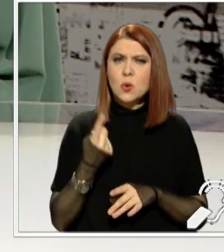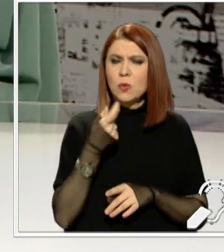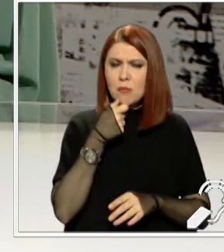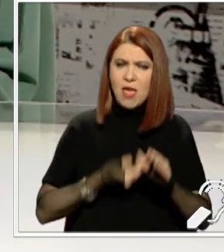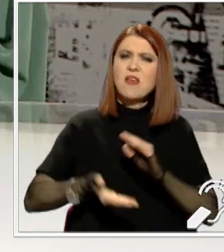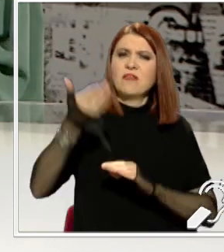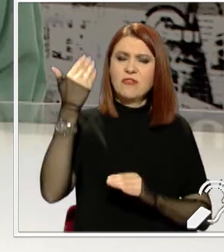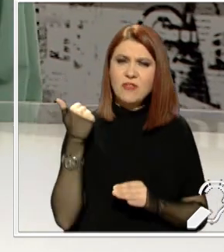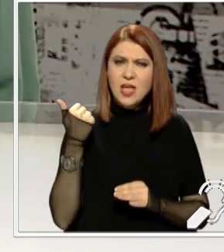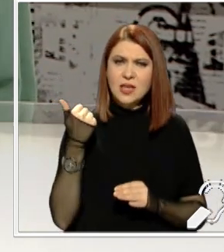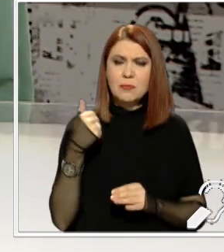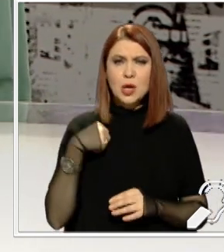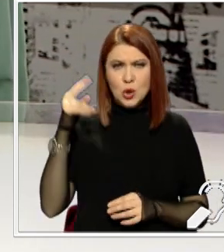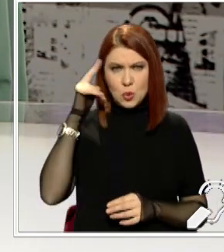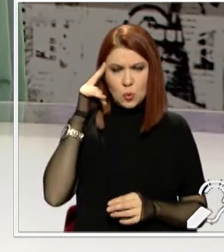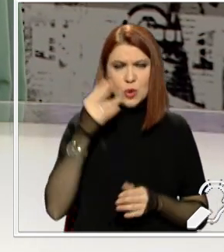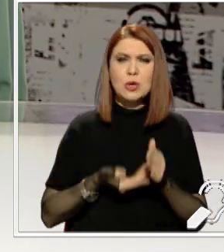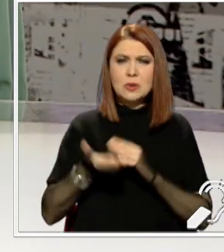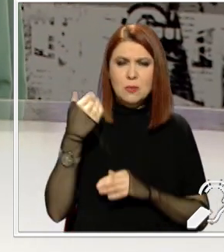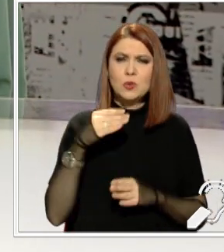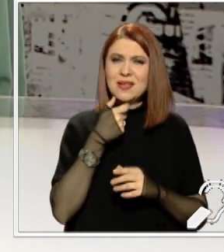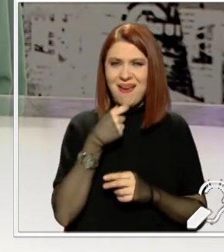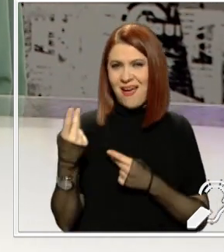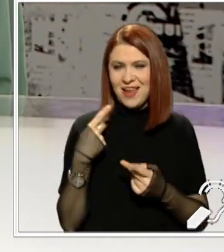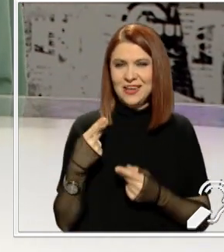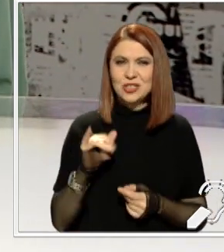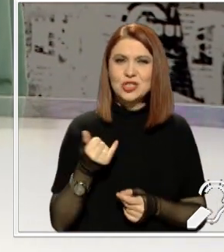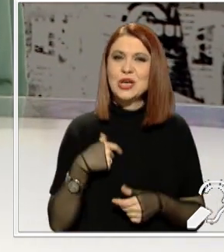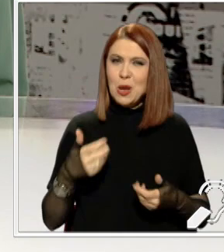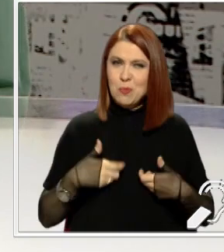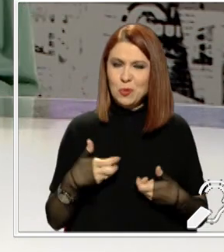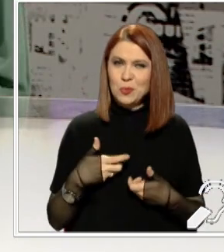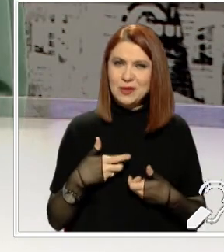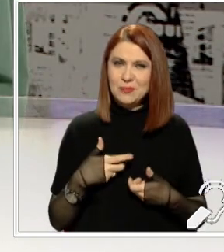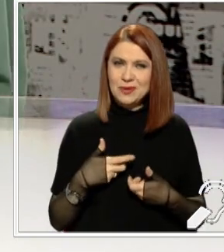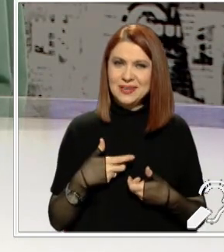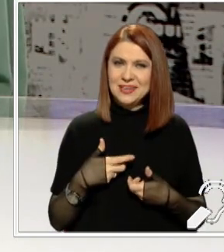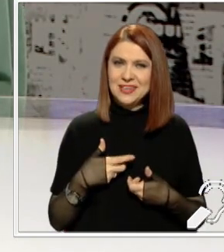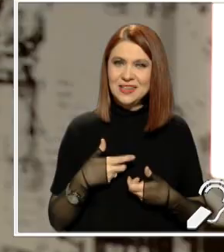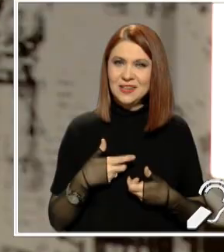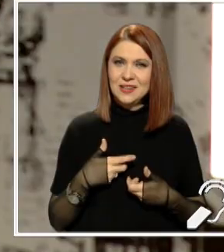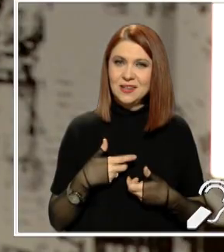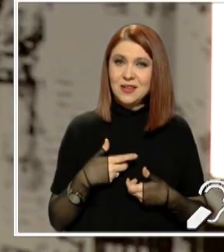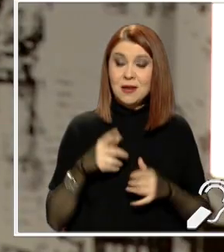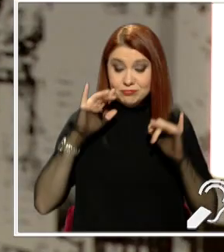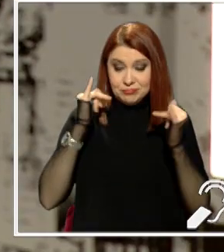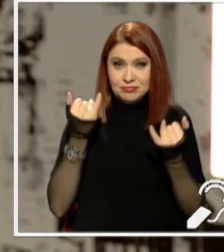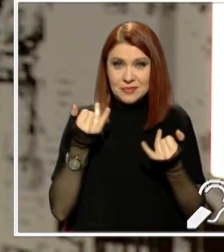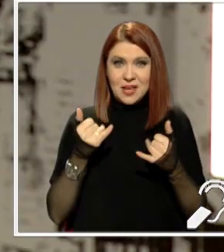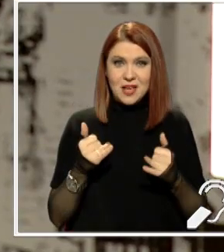veche, ne cunoaștem de mulți ani și ne bucurăm că se